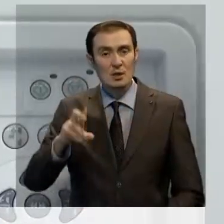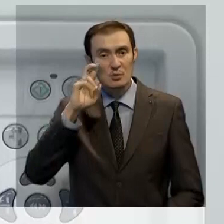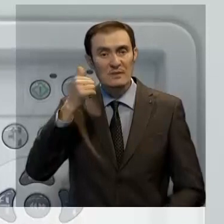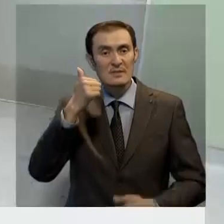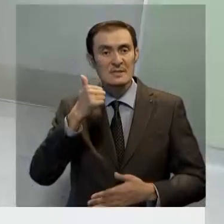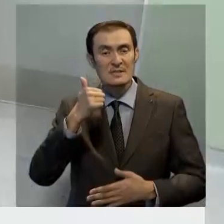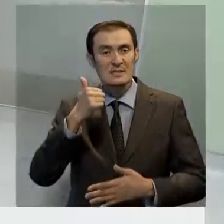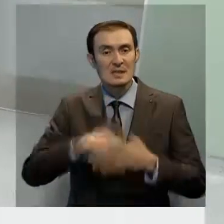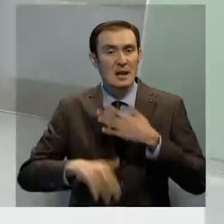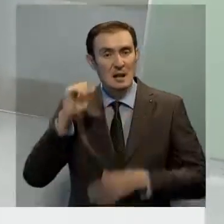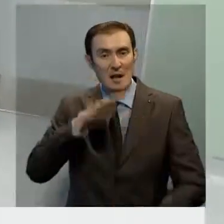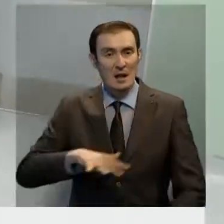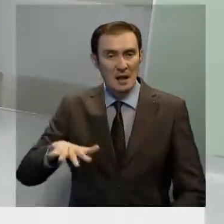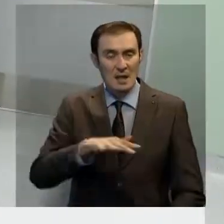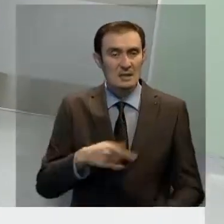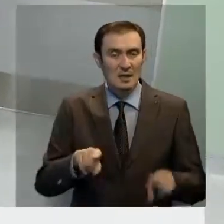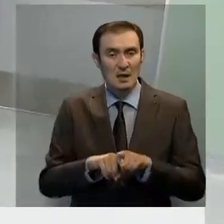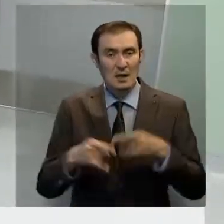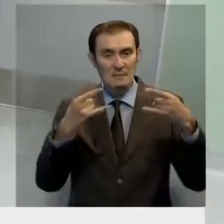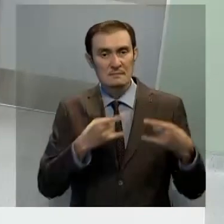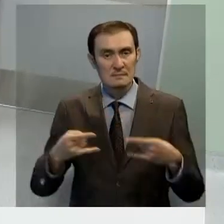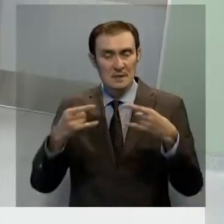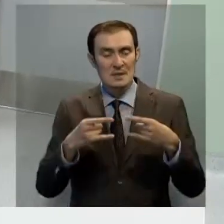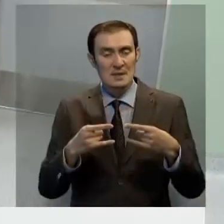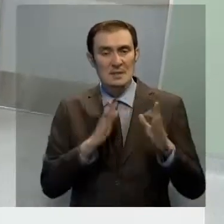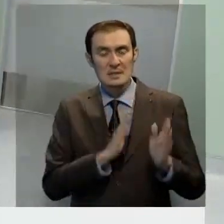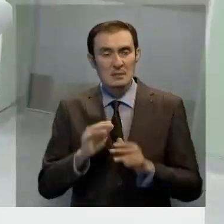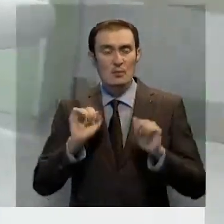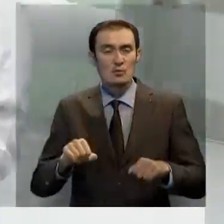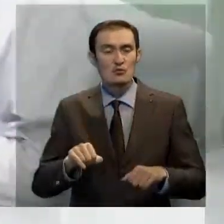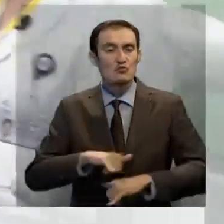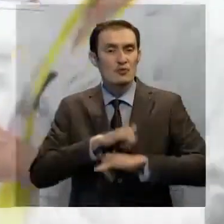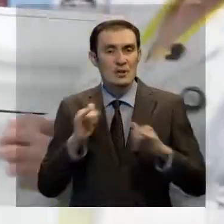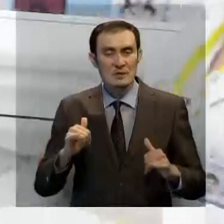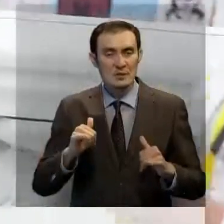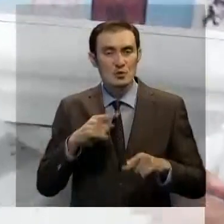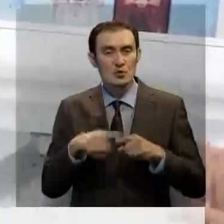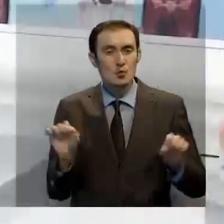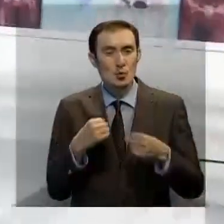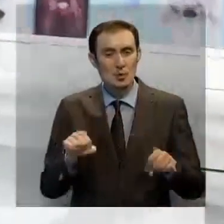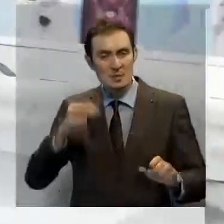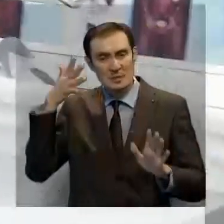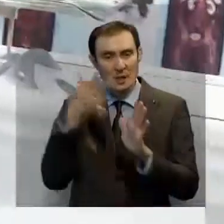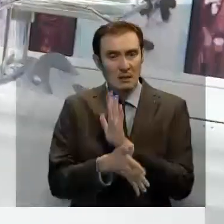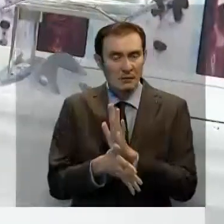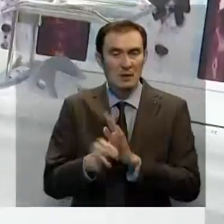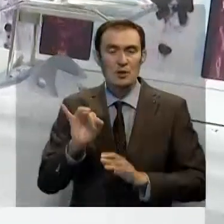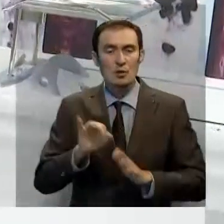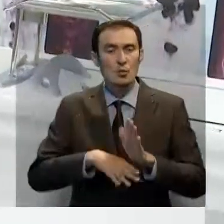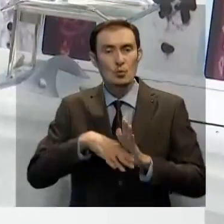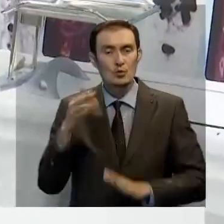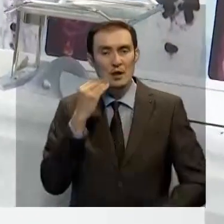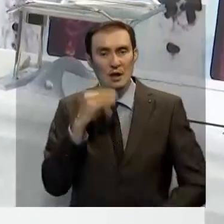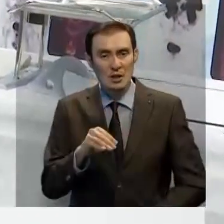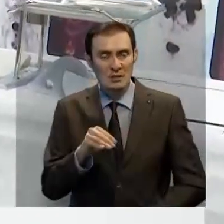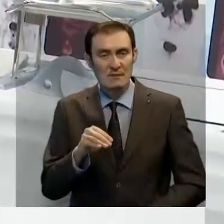Средней Азии. Цифровая детекторная система позволяет увеличить скорость сканирования, плюс улучшить